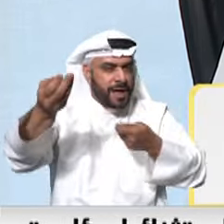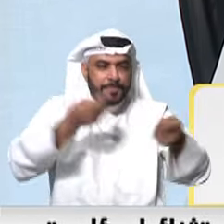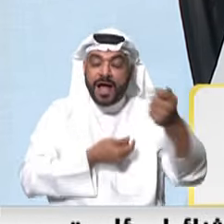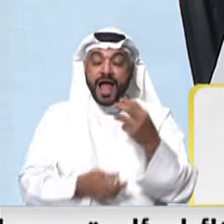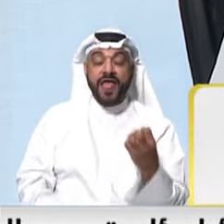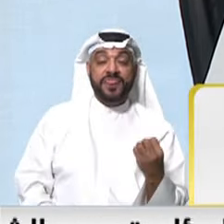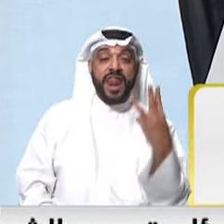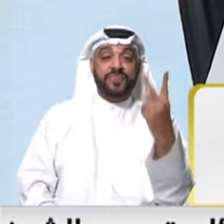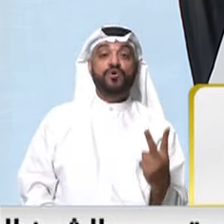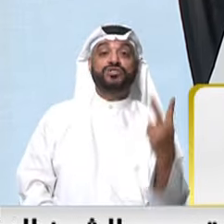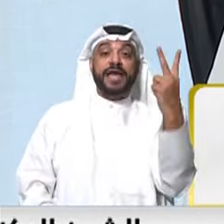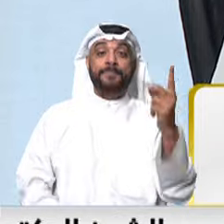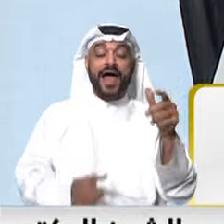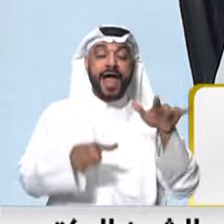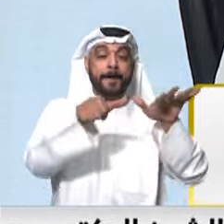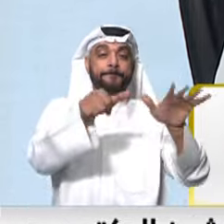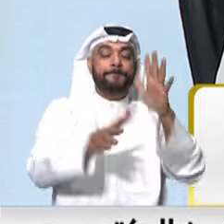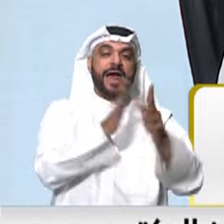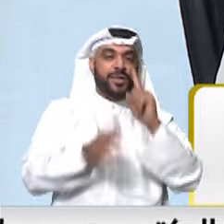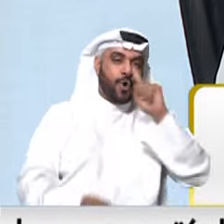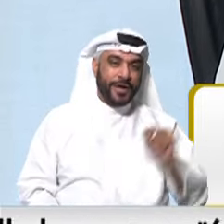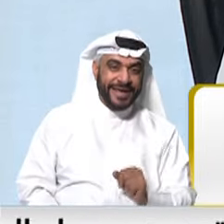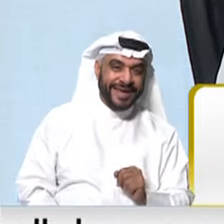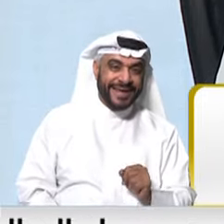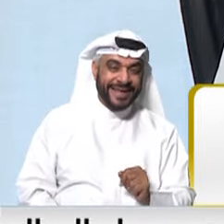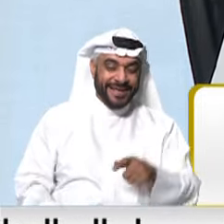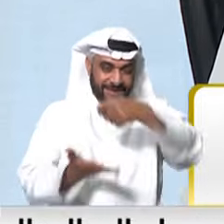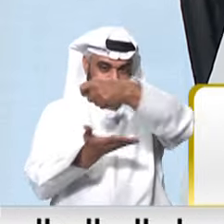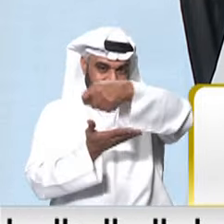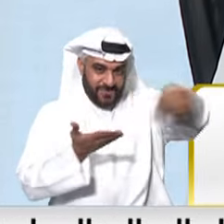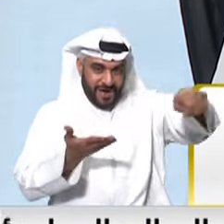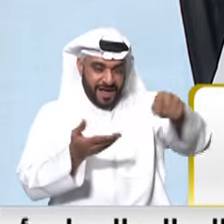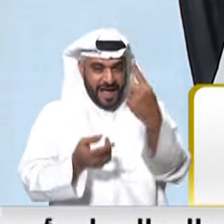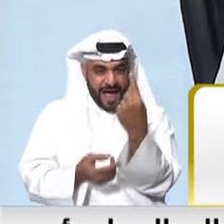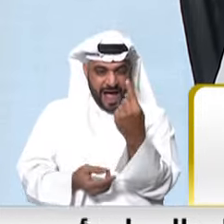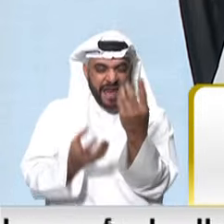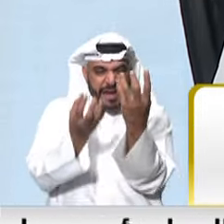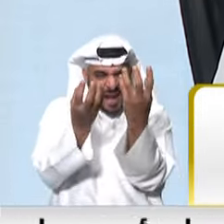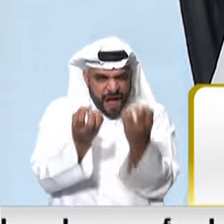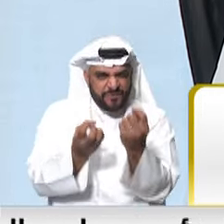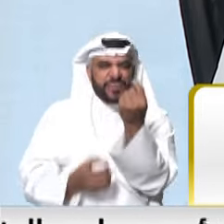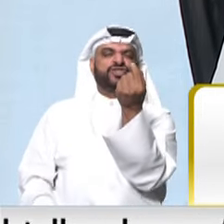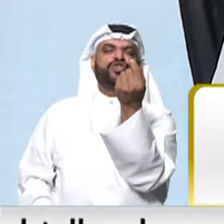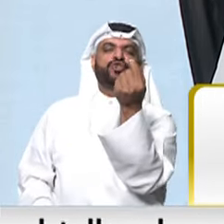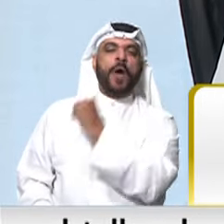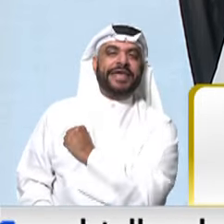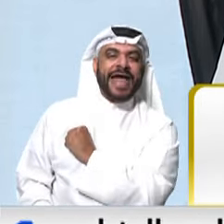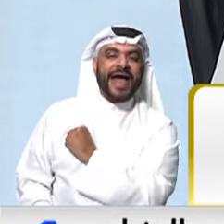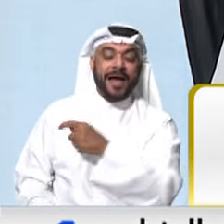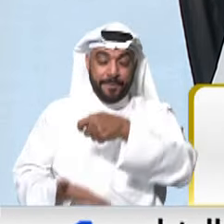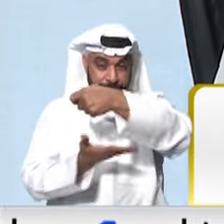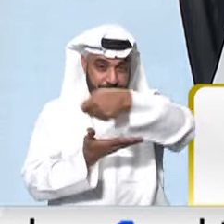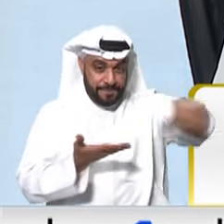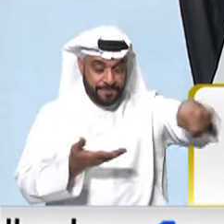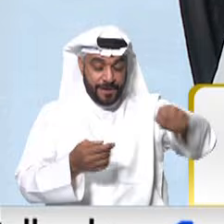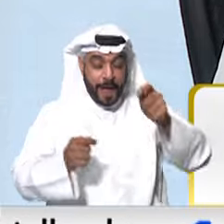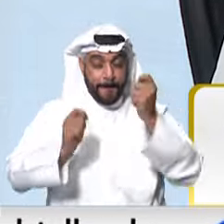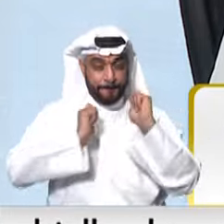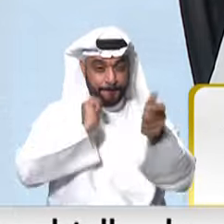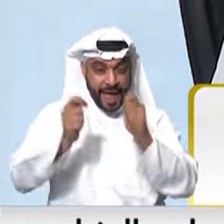ملايين بالمقابل كانت عدد الصفقات 352 يعني عندنا انخفاض بعدد الصفقات والقيمه